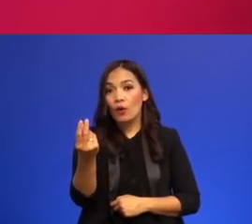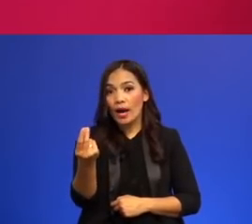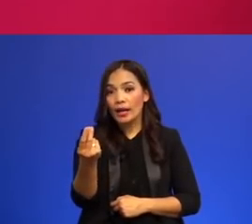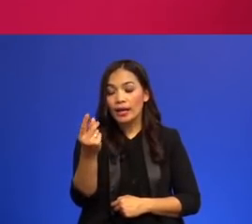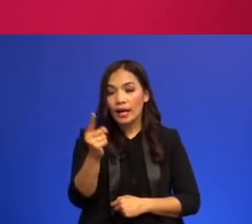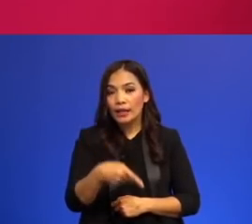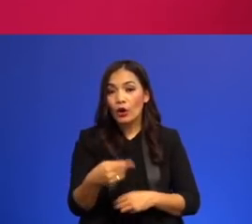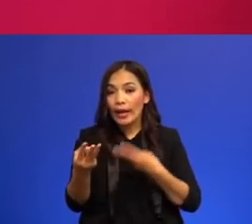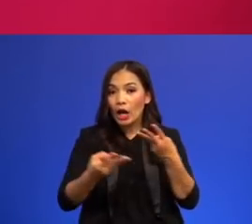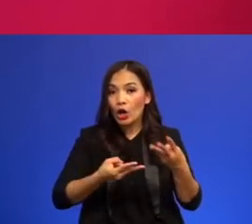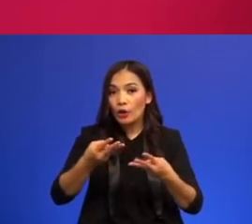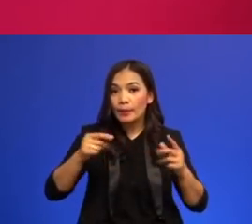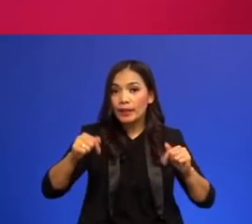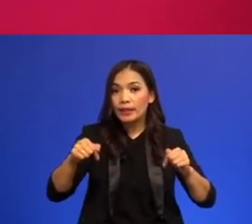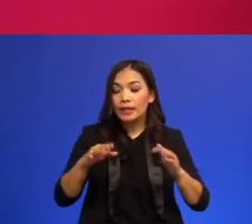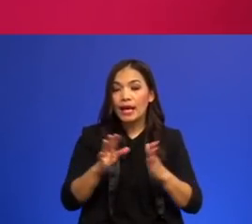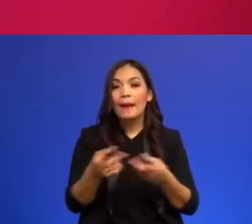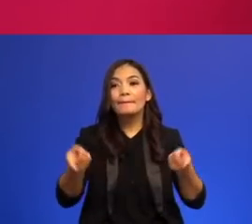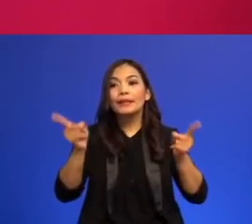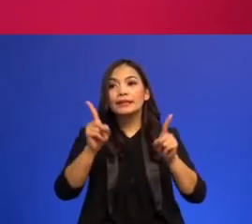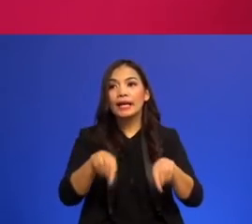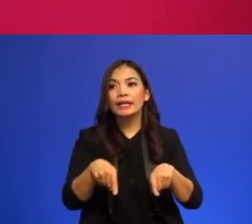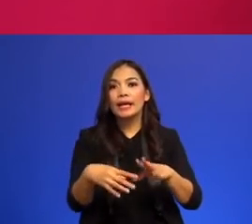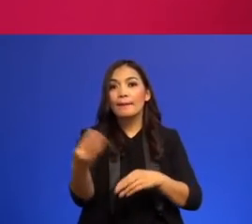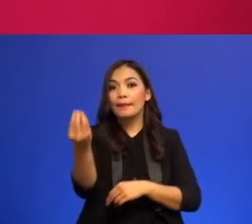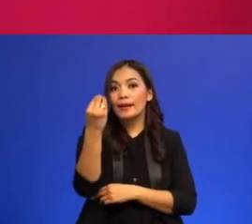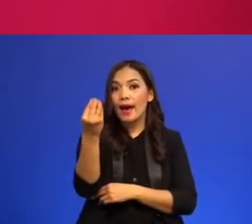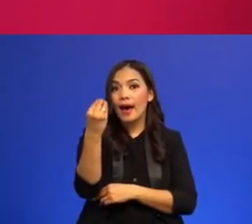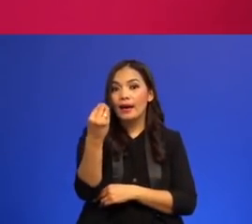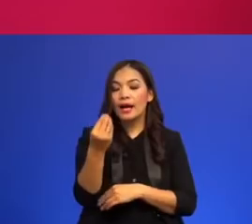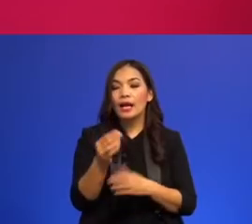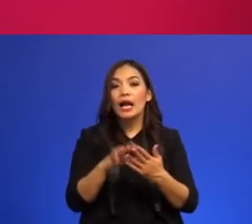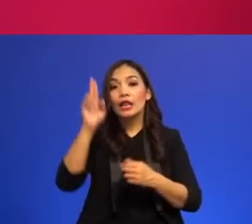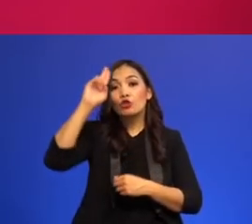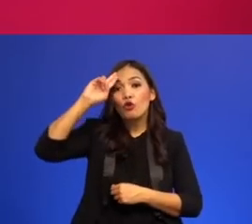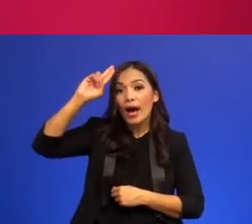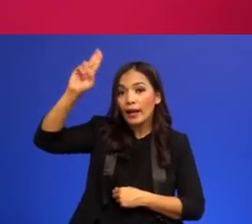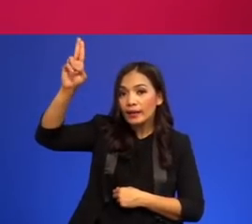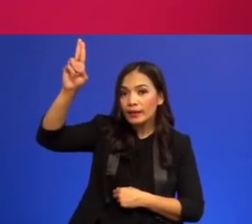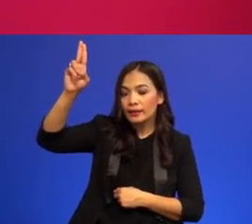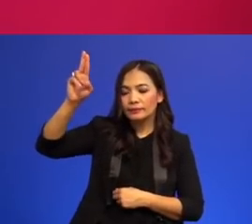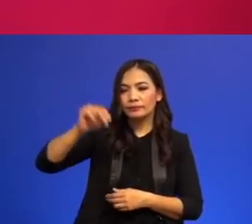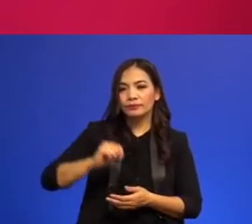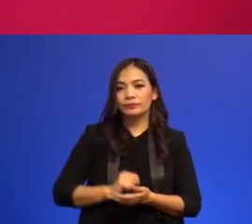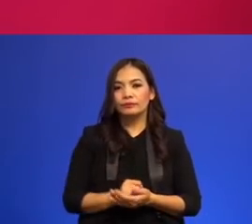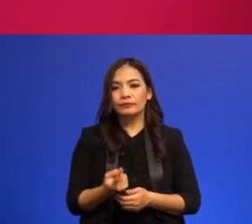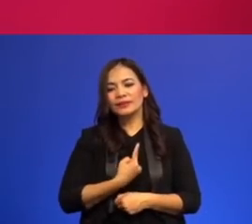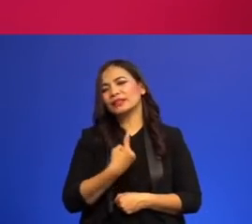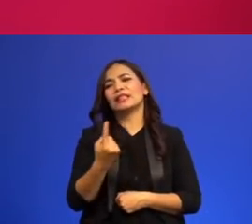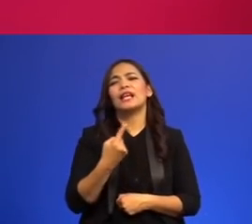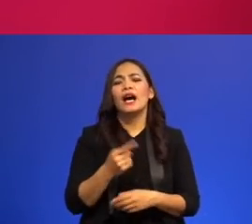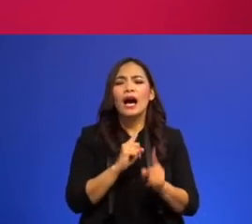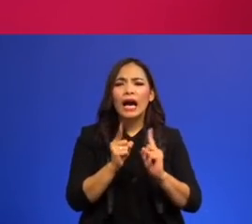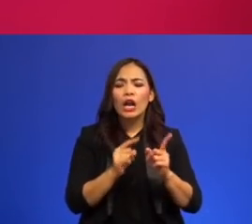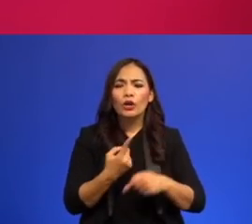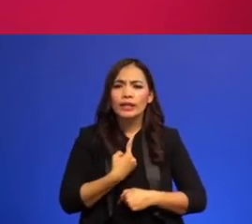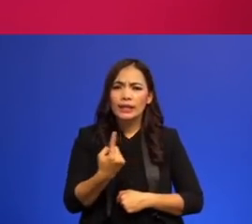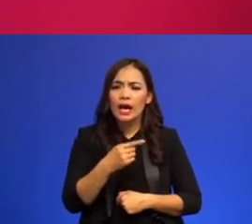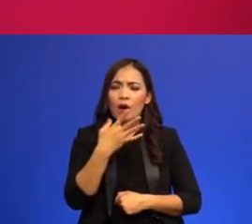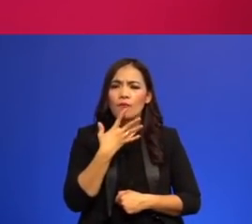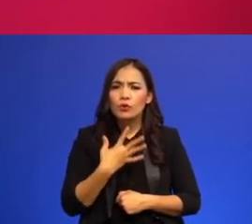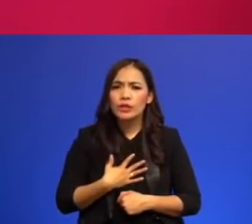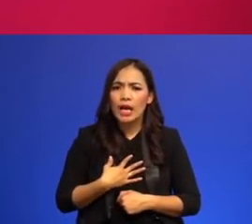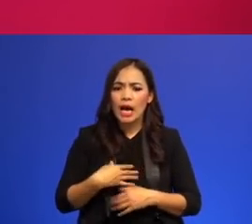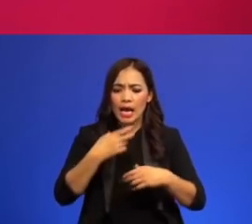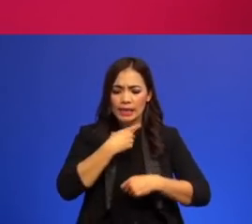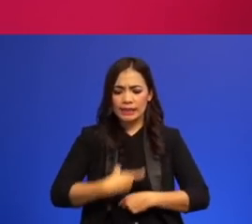atau finansial, kita ini bendahara, kita kasir-kasir Tuhan. Makanya kalau kita punya